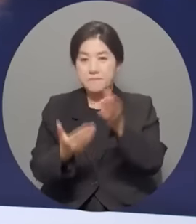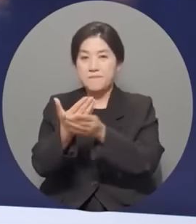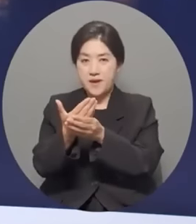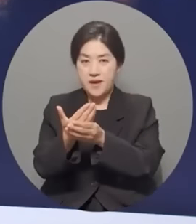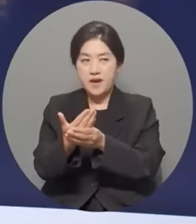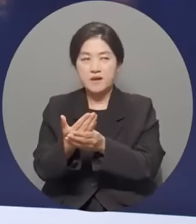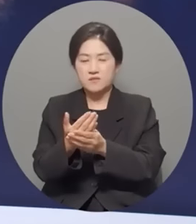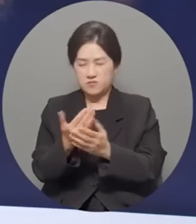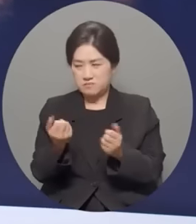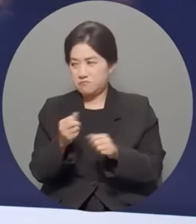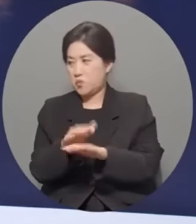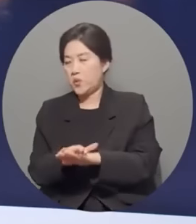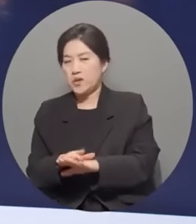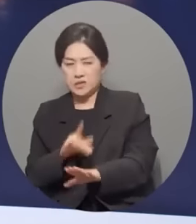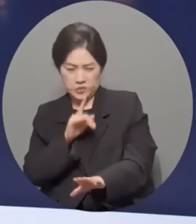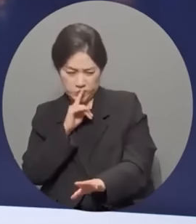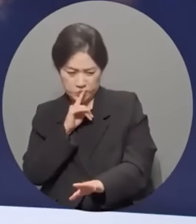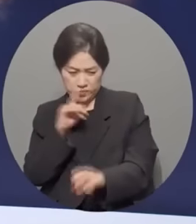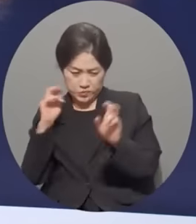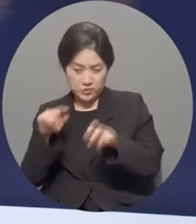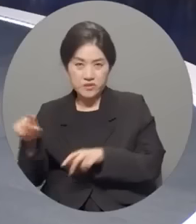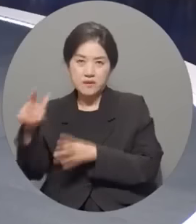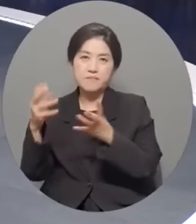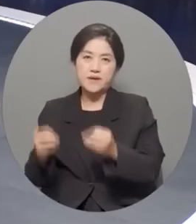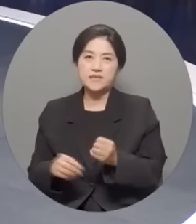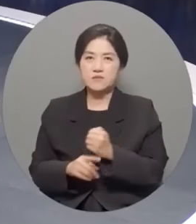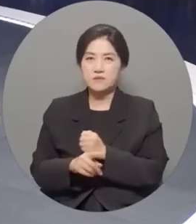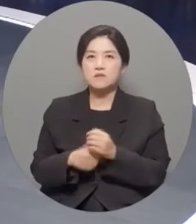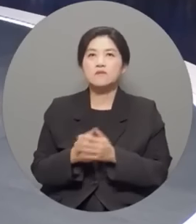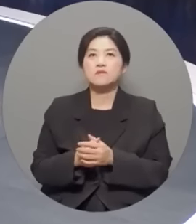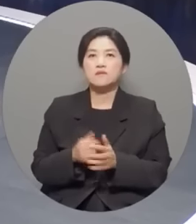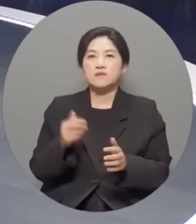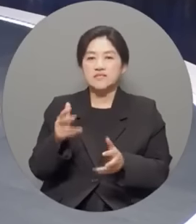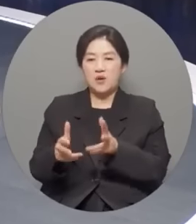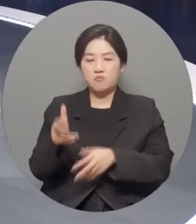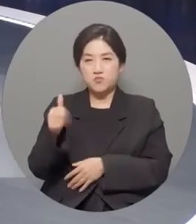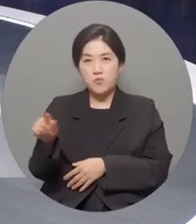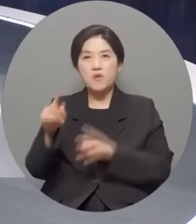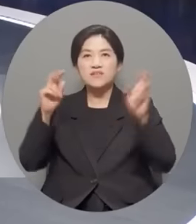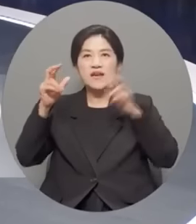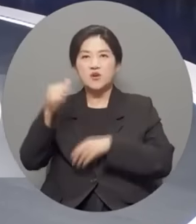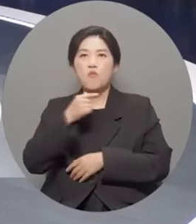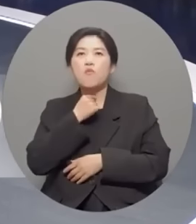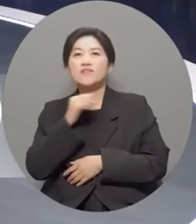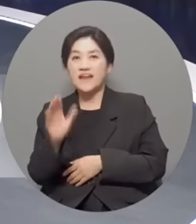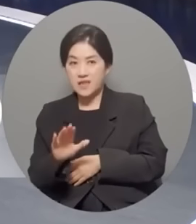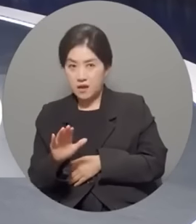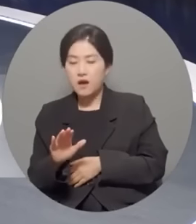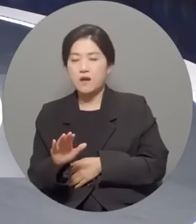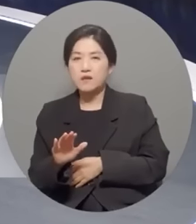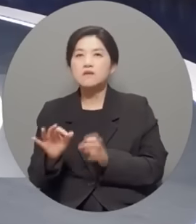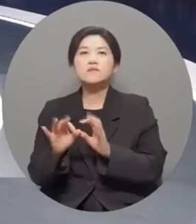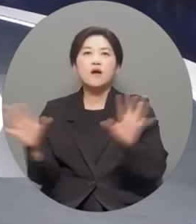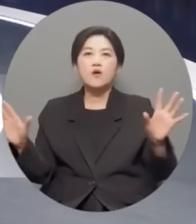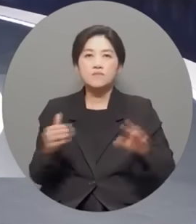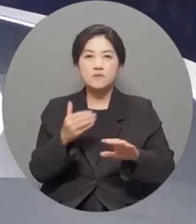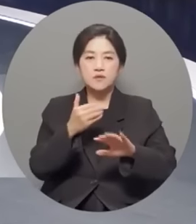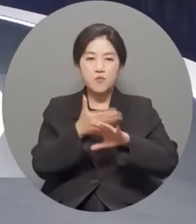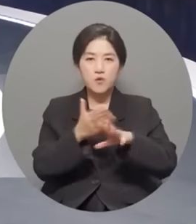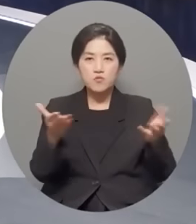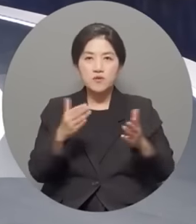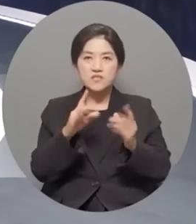덮어두고 사업주가 실시하는 경우가 많은 겁니다 그렇군요 사업주 그러니까 사장이 원하지 않더라도 이주 노동자가 직접 신고를 할